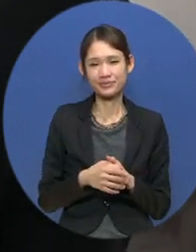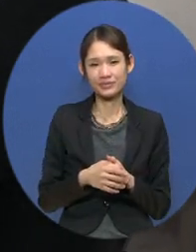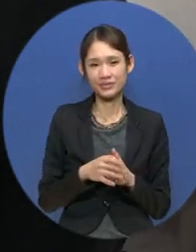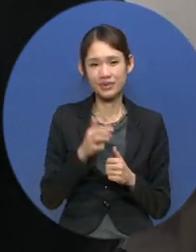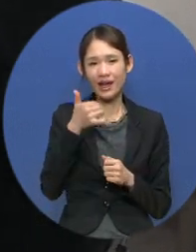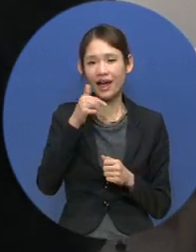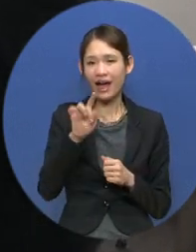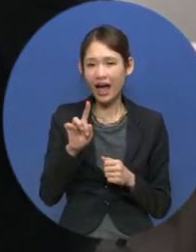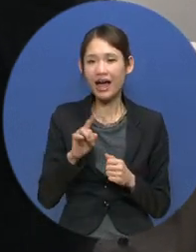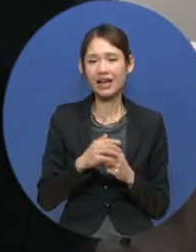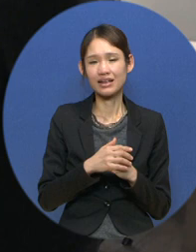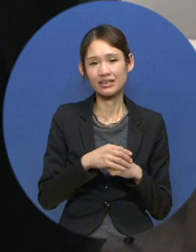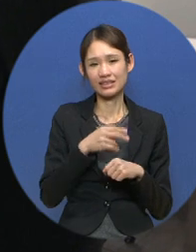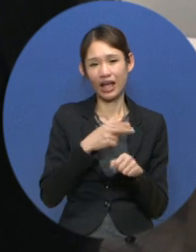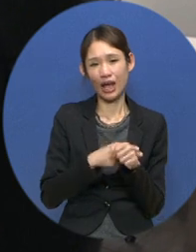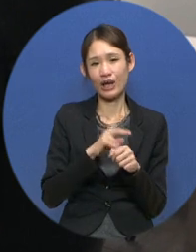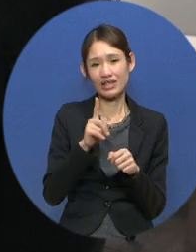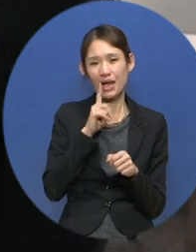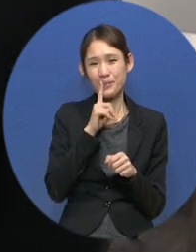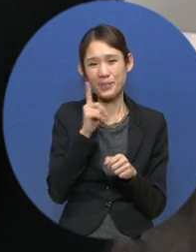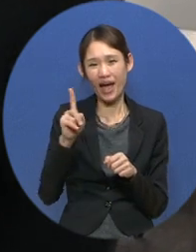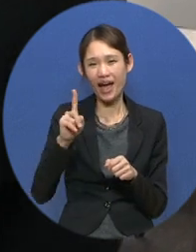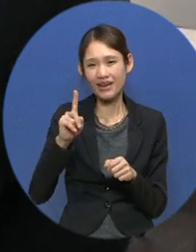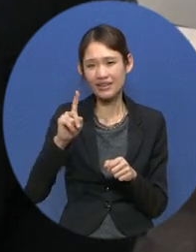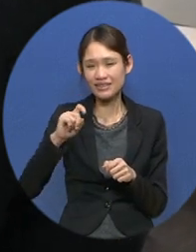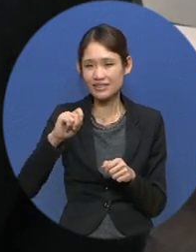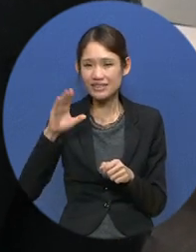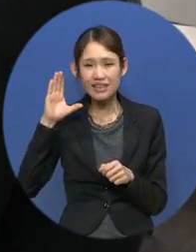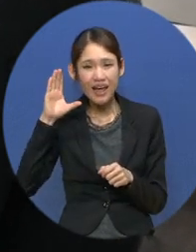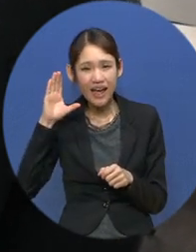하. 선생님의 내 말은 들었거든요?